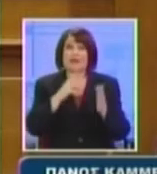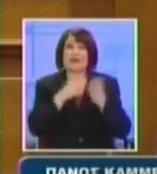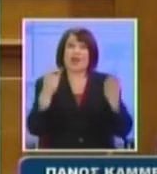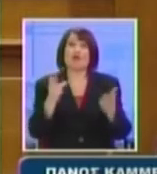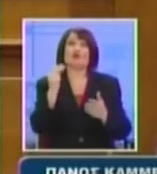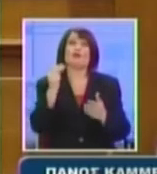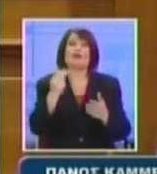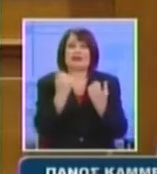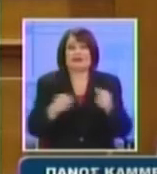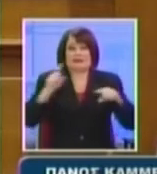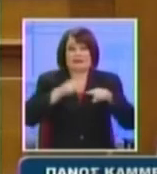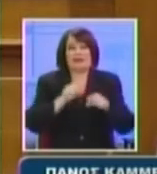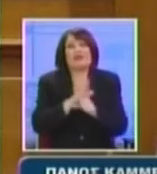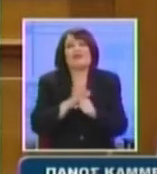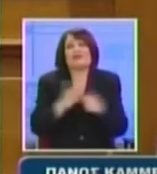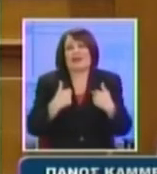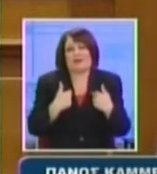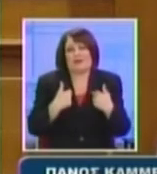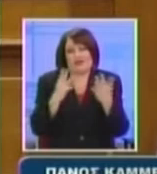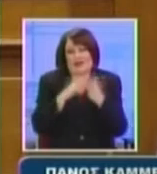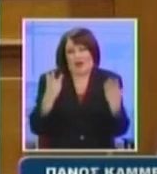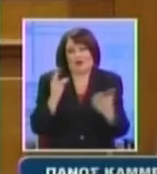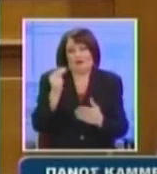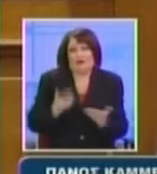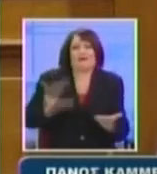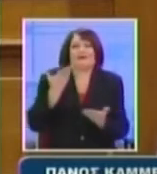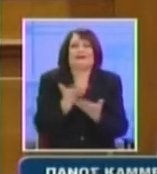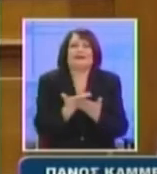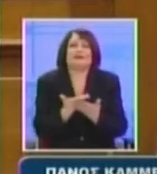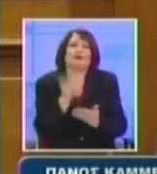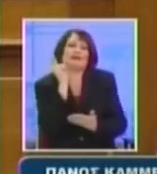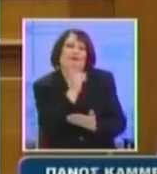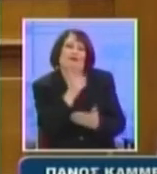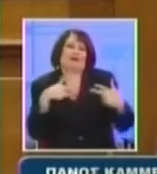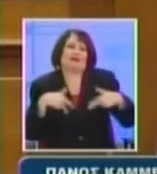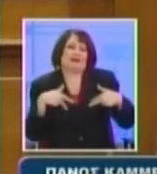Ελλήνων δεν είχαμε την κοινοβουλευτική πλειοψηφία για να συζητηθεί η πρόταση της πιστείας.